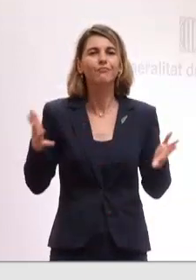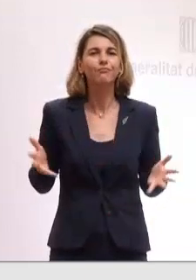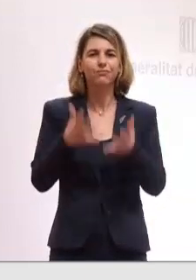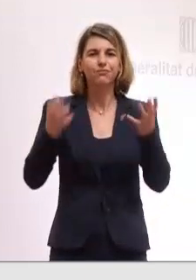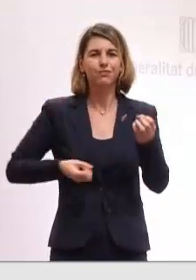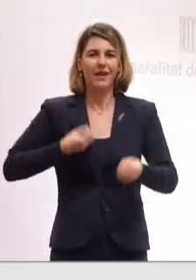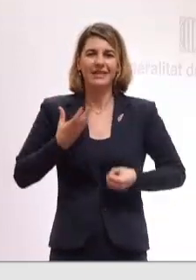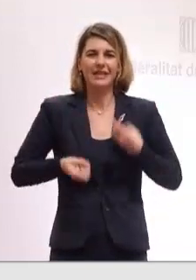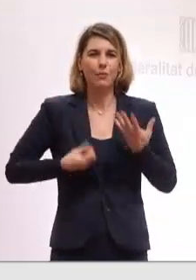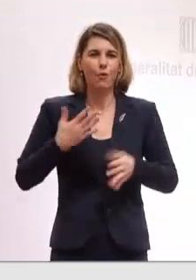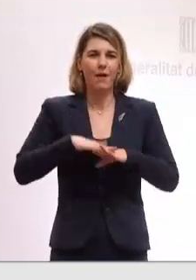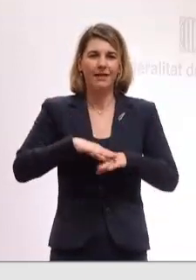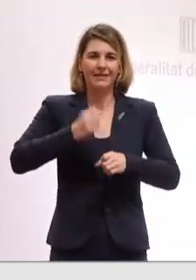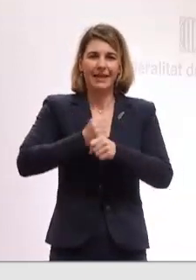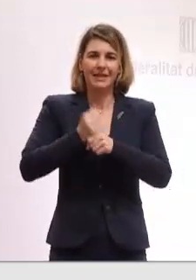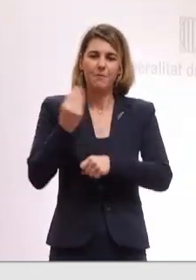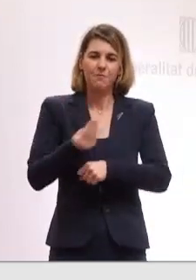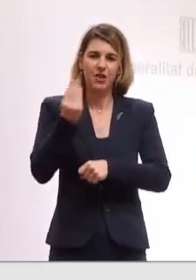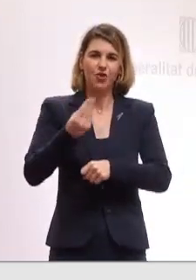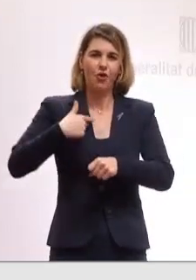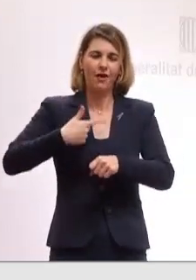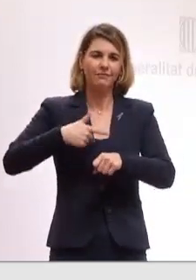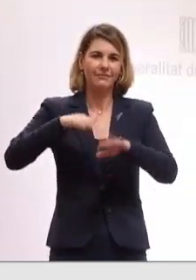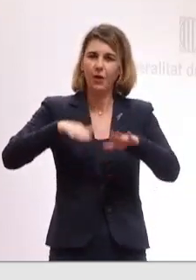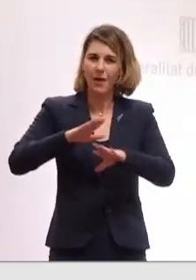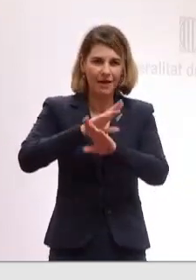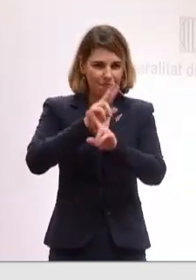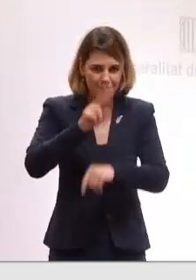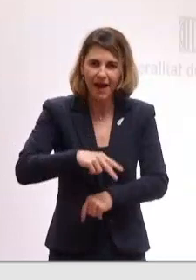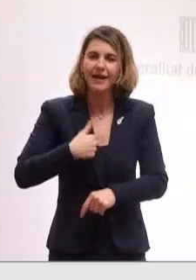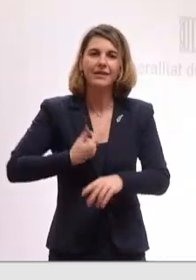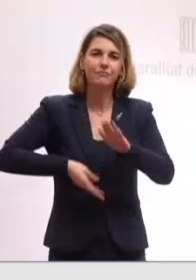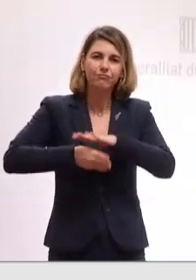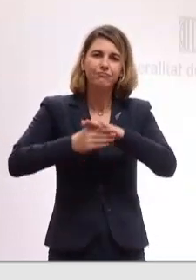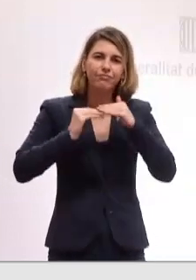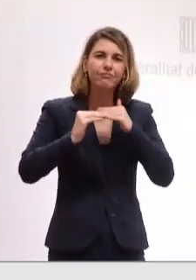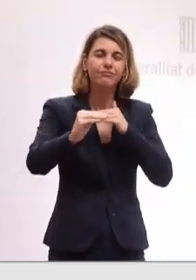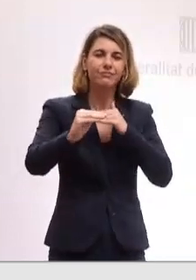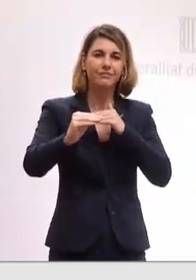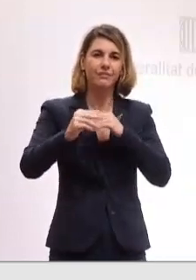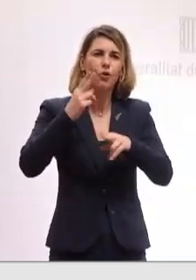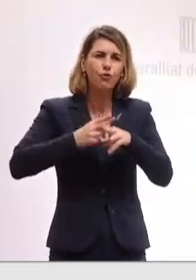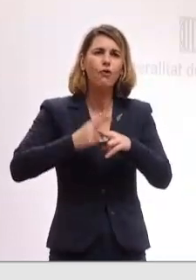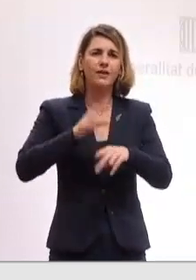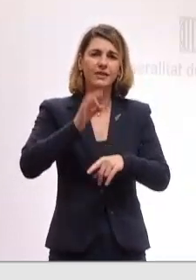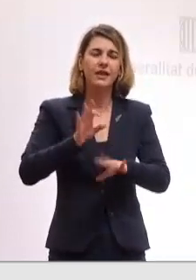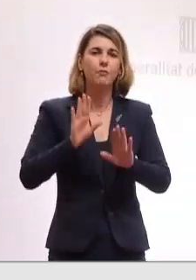aquesta tasca de millora incessant, permanent, dura en molts casos, però